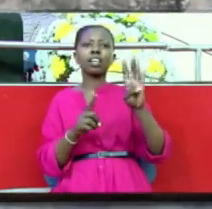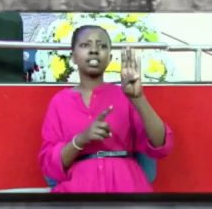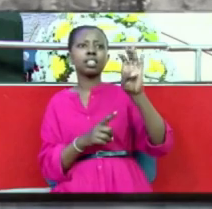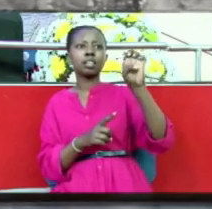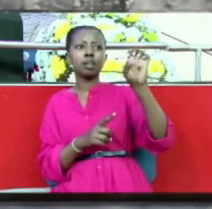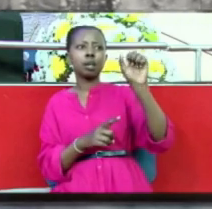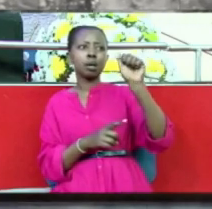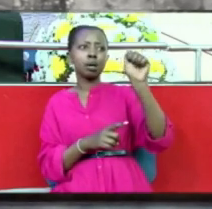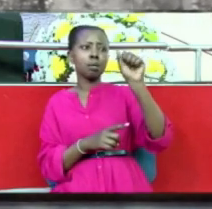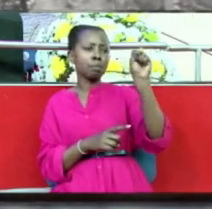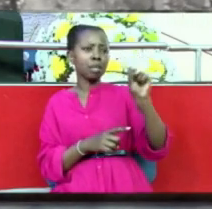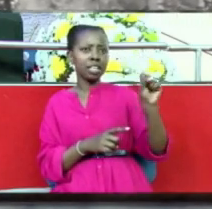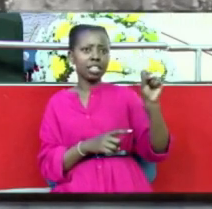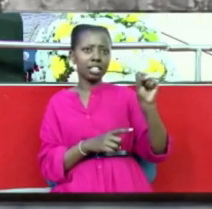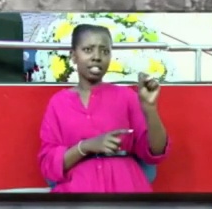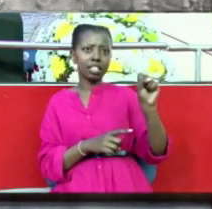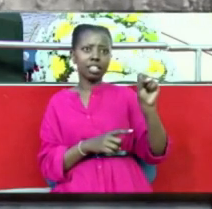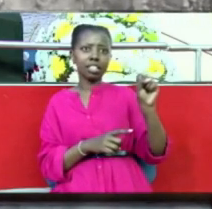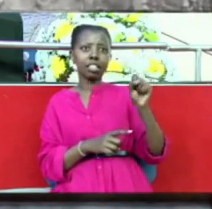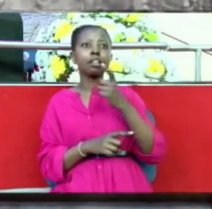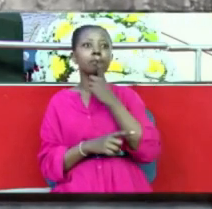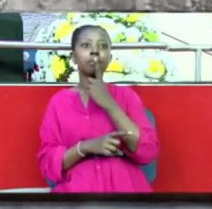Kwa hivyo tukamuangalia,